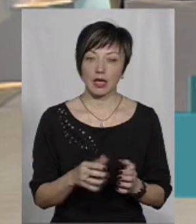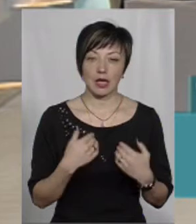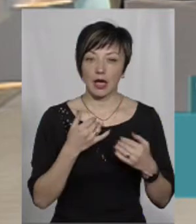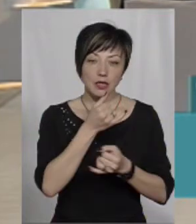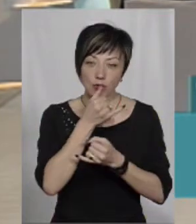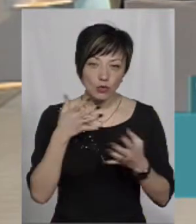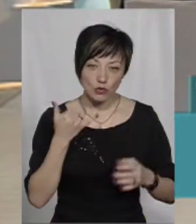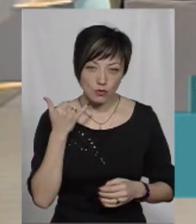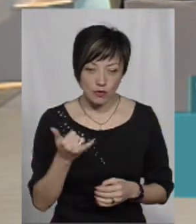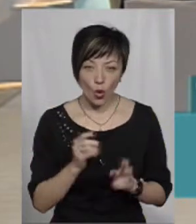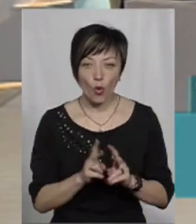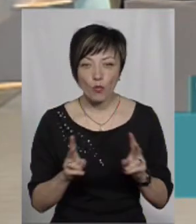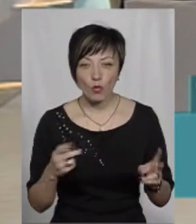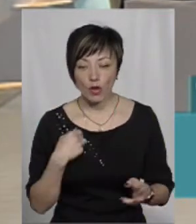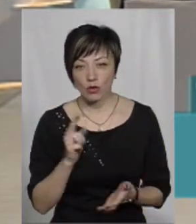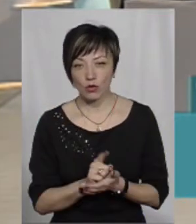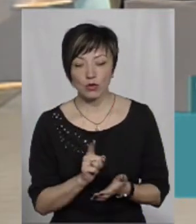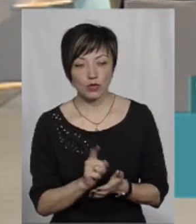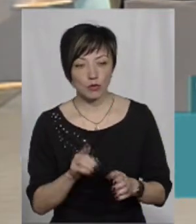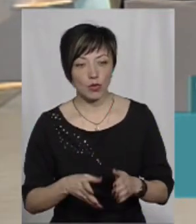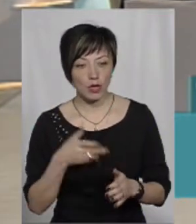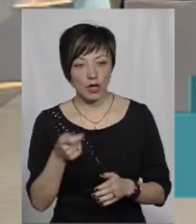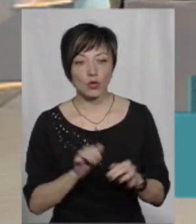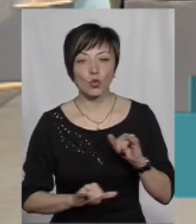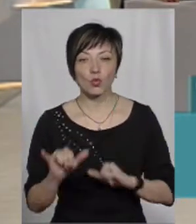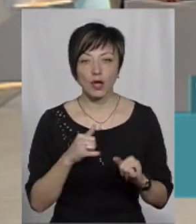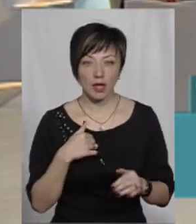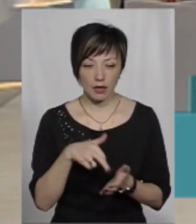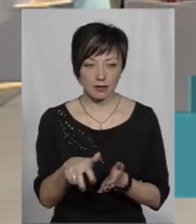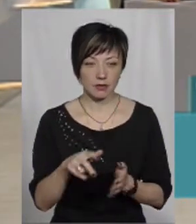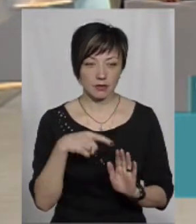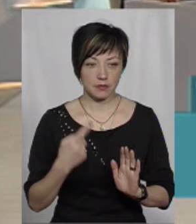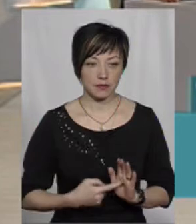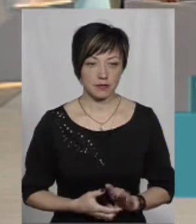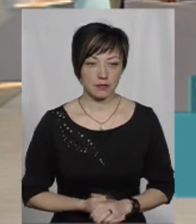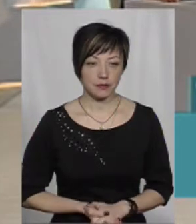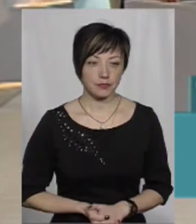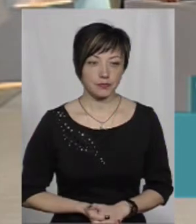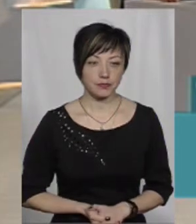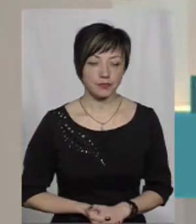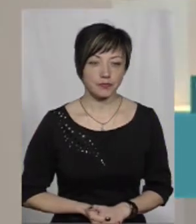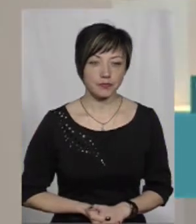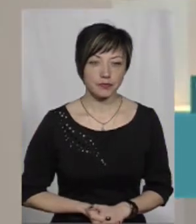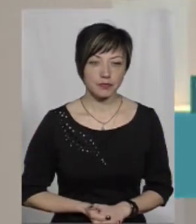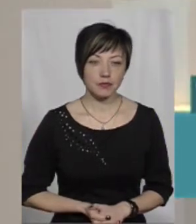І я не можу додзвонитися. Кому я должен їх подати? Куди я должен йти?